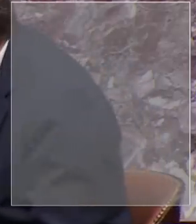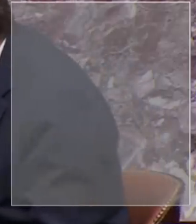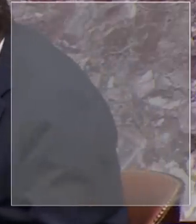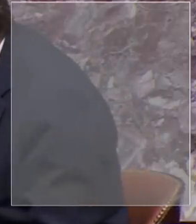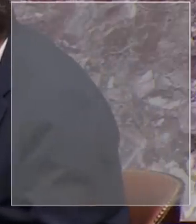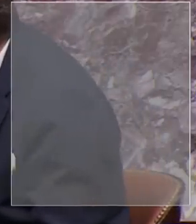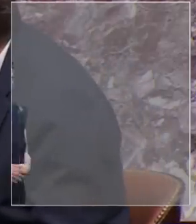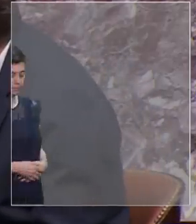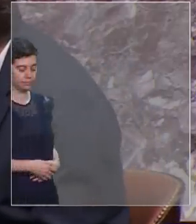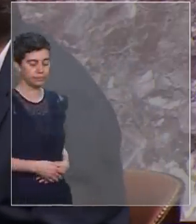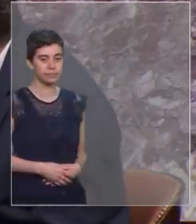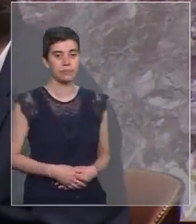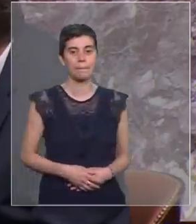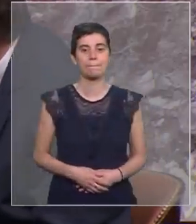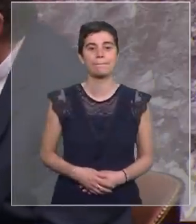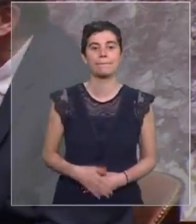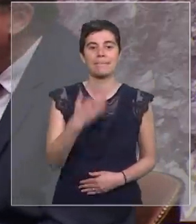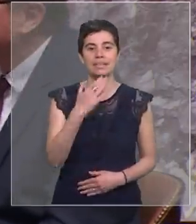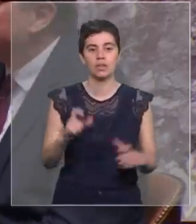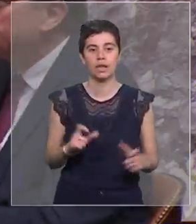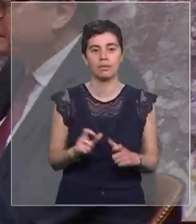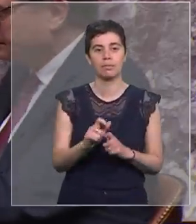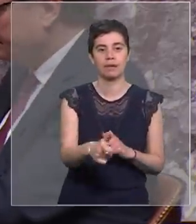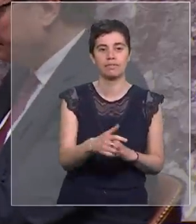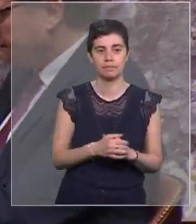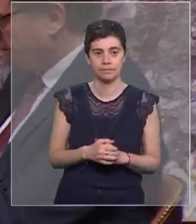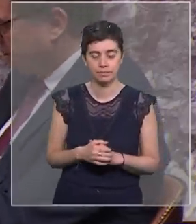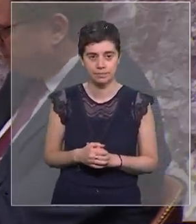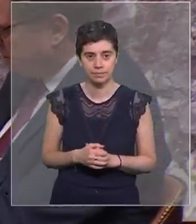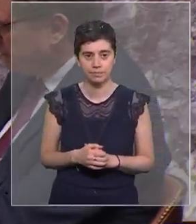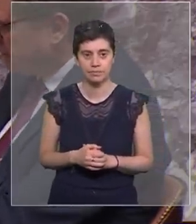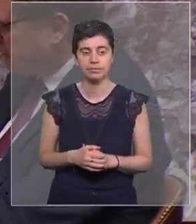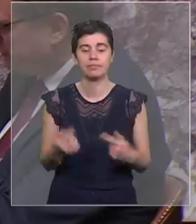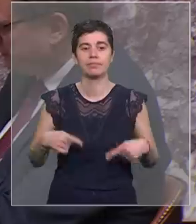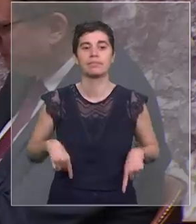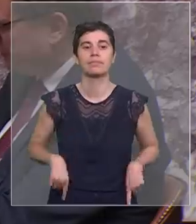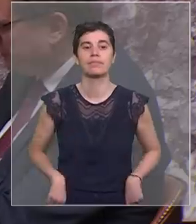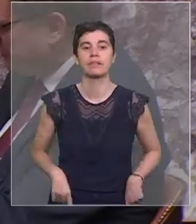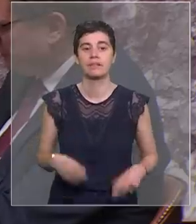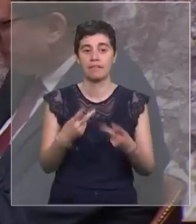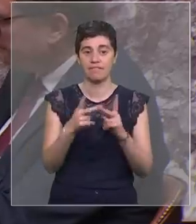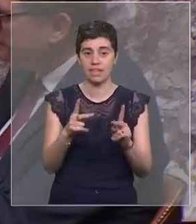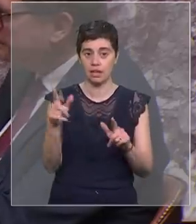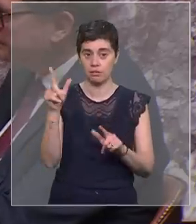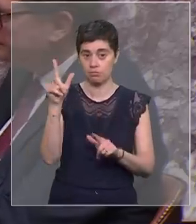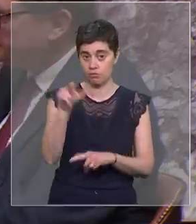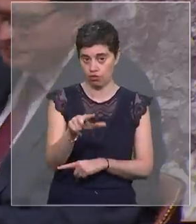cher collègue. La parole est à monsieur Olivier Klein, ministre de la Ville et du